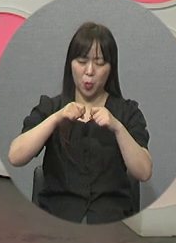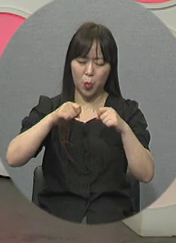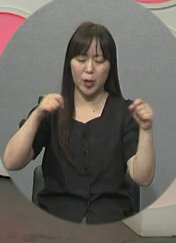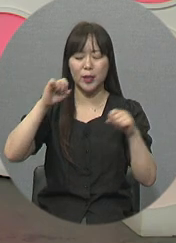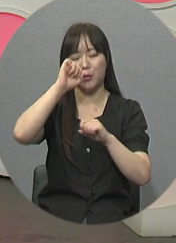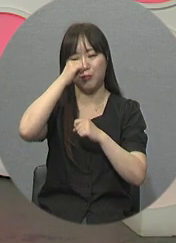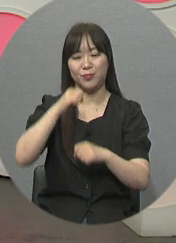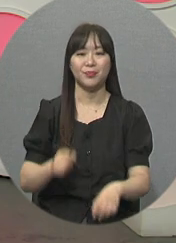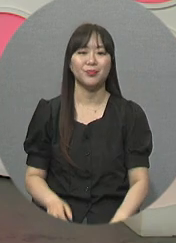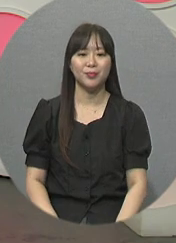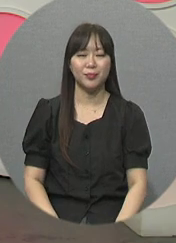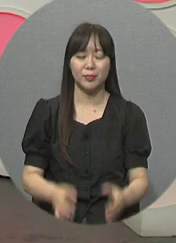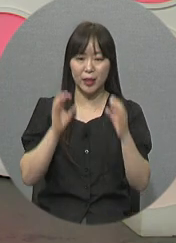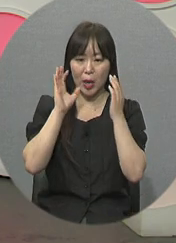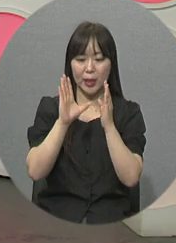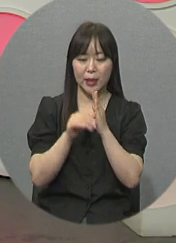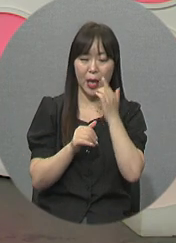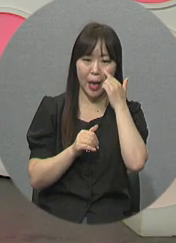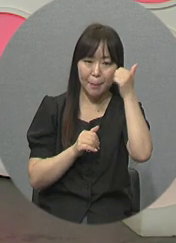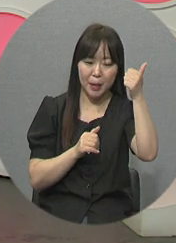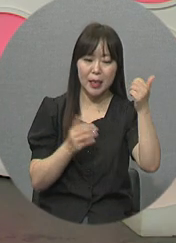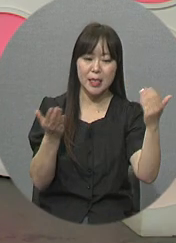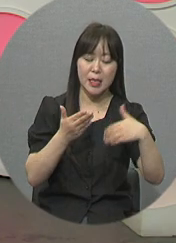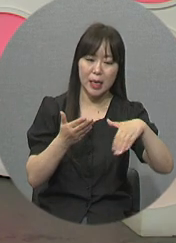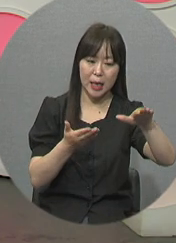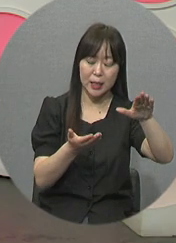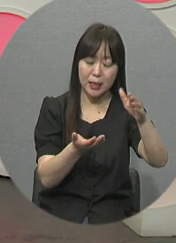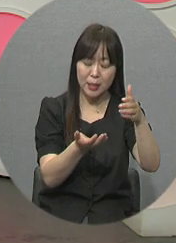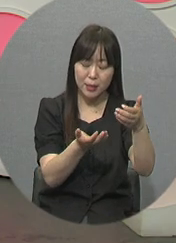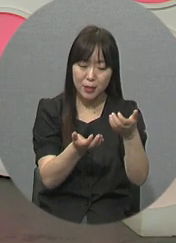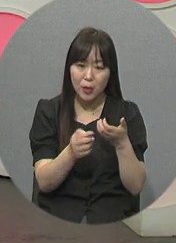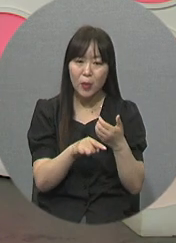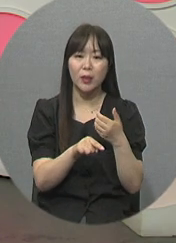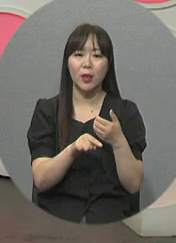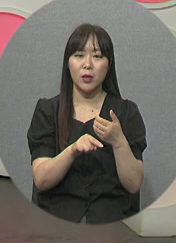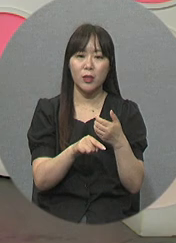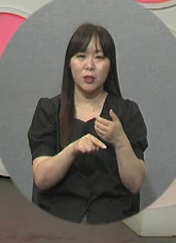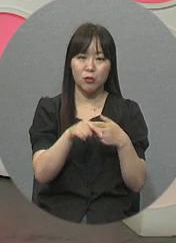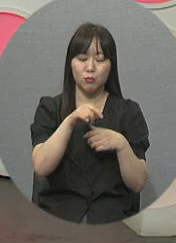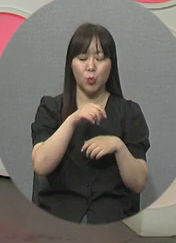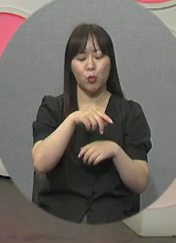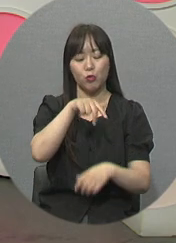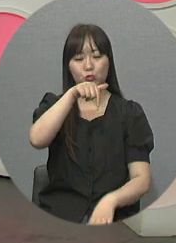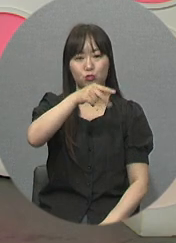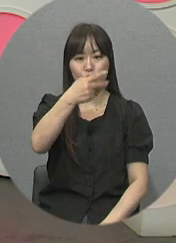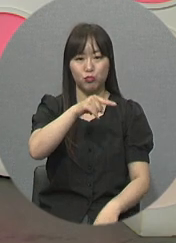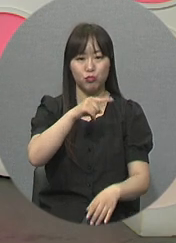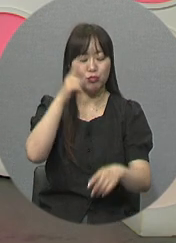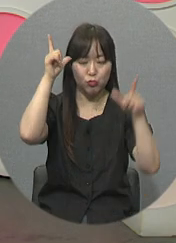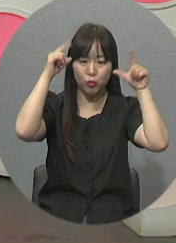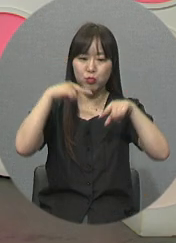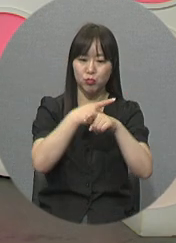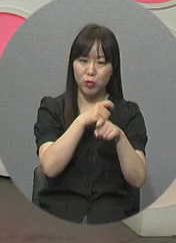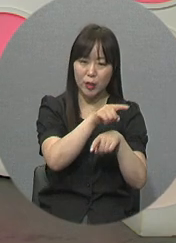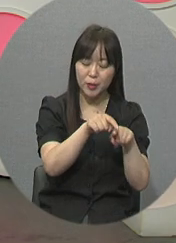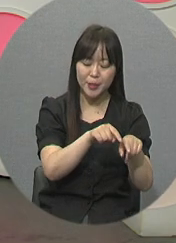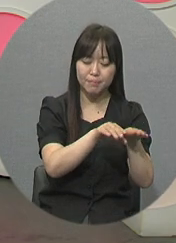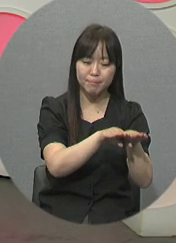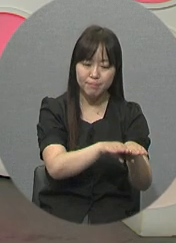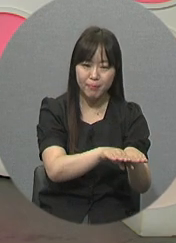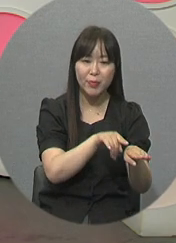사연입니다. 어린 시절 아빠가 출근하기 전 구두를 가지런히 정리해드린 덕에 아빠의